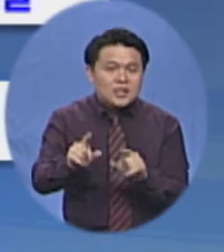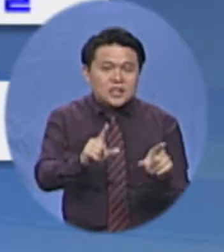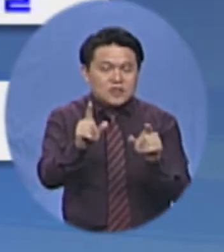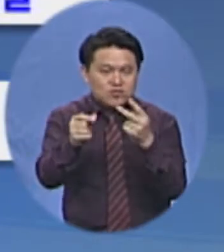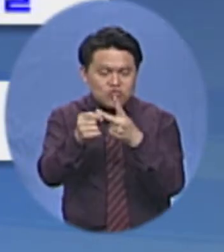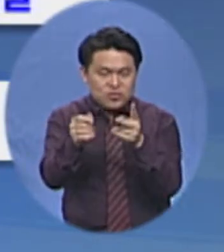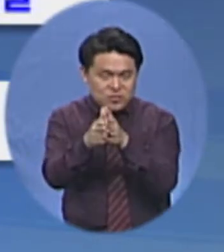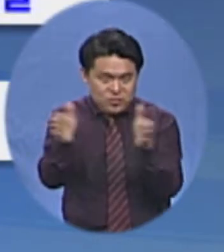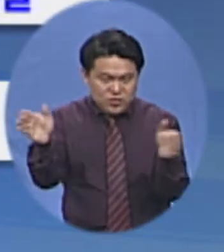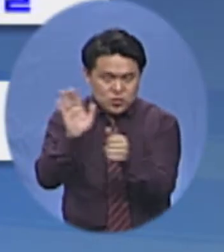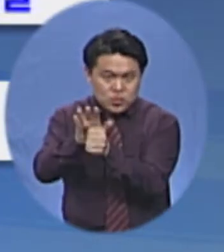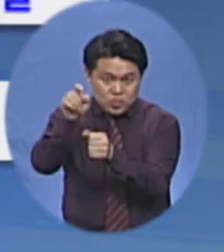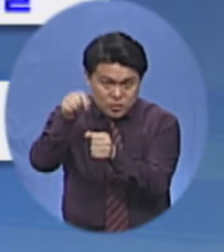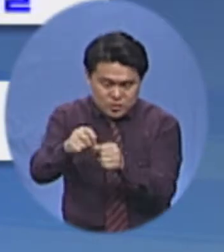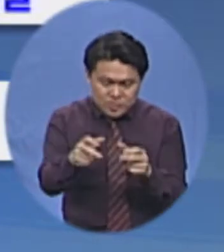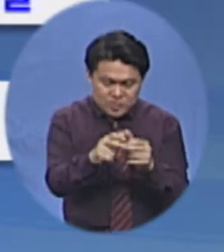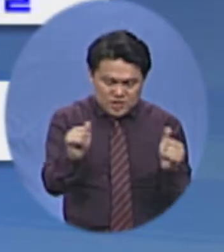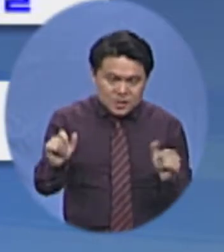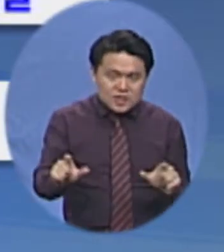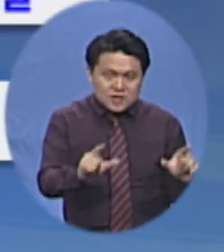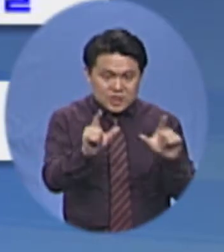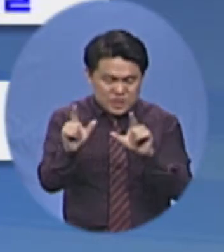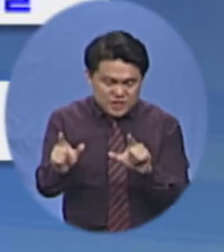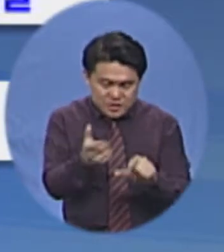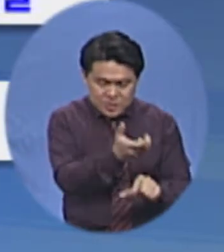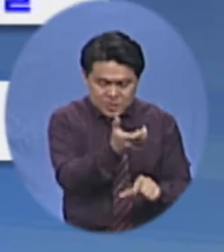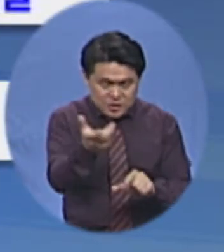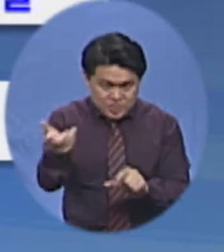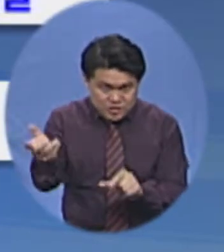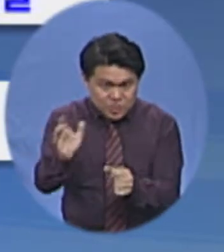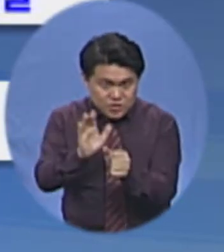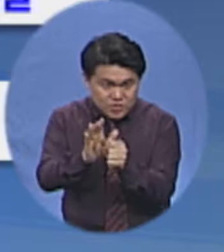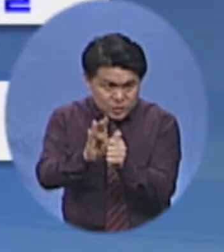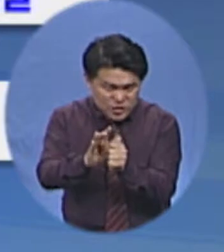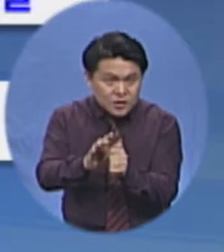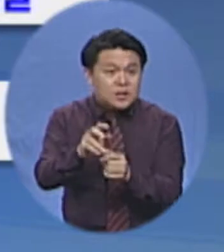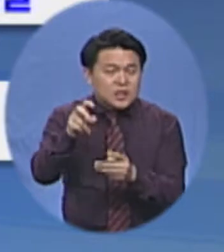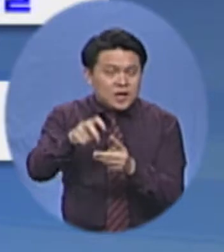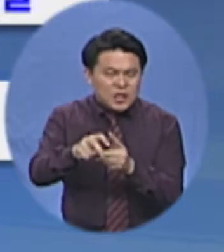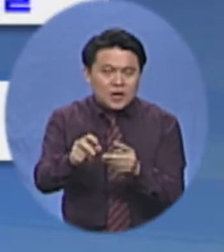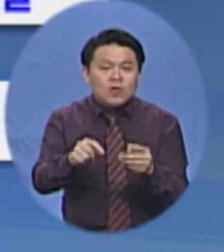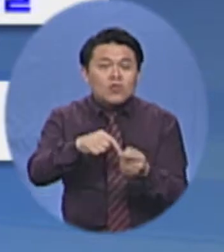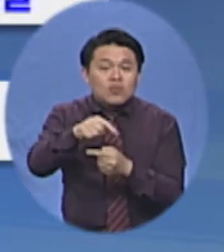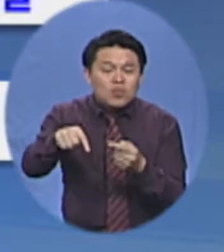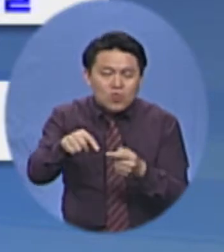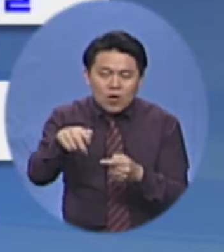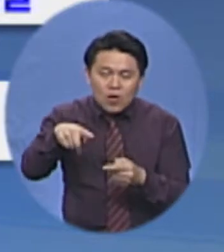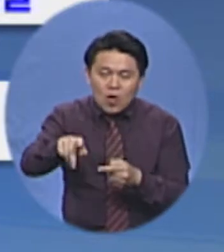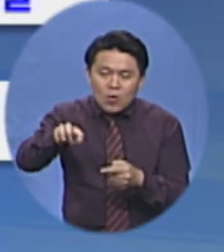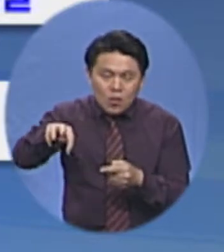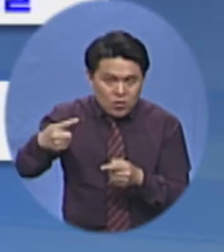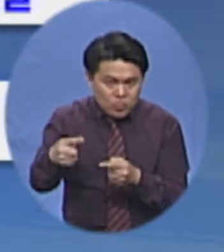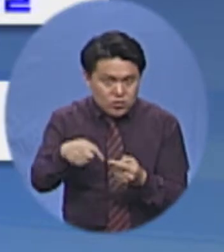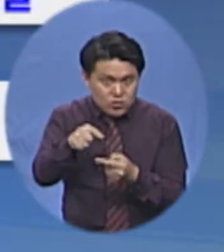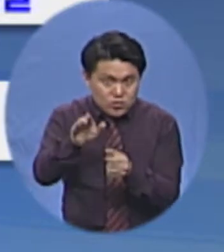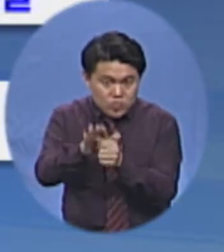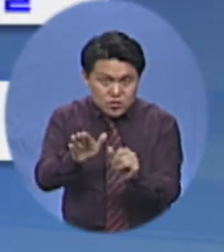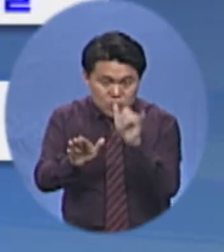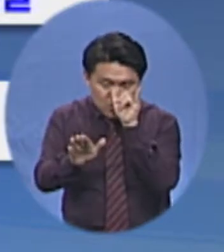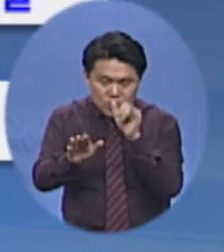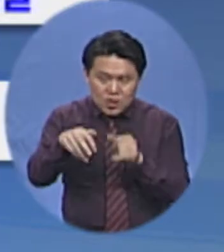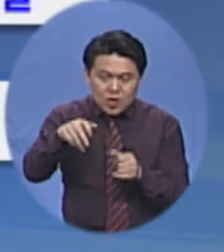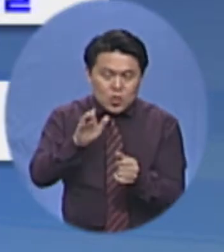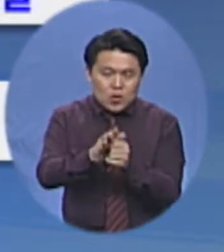위해 장애인 생활 이동지원센터 운영 서포터즈를 운영합니다. 서울시는 서포터즈에 참여하는 50플러스